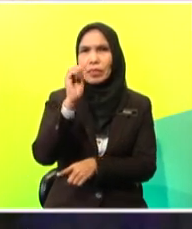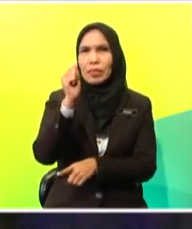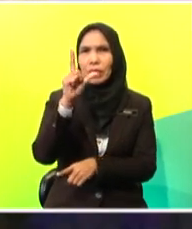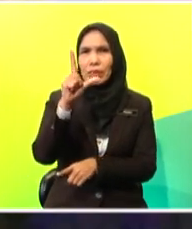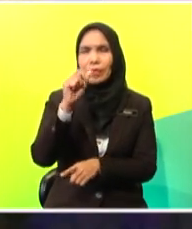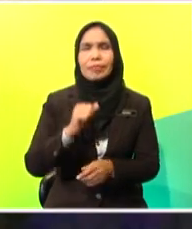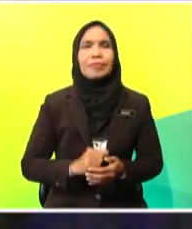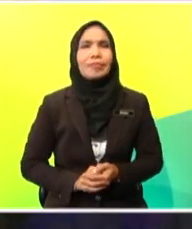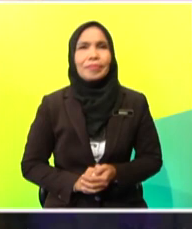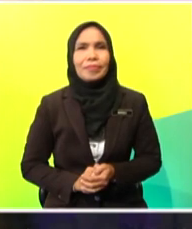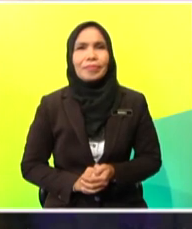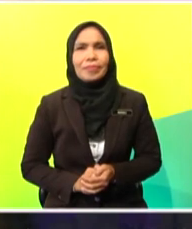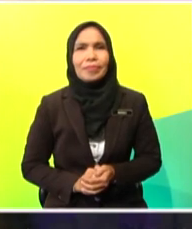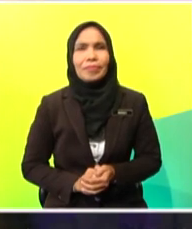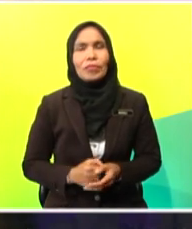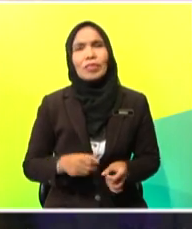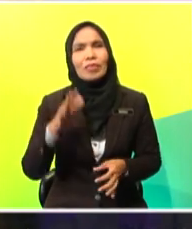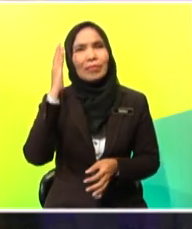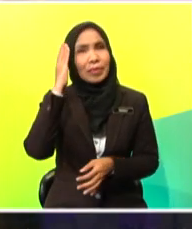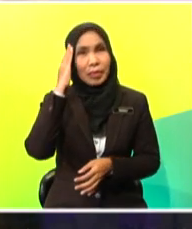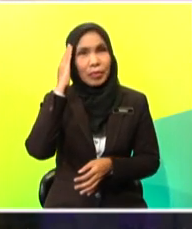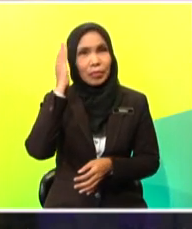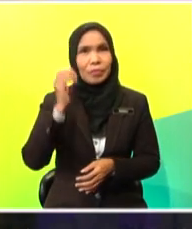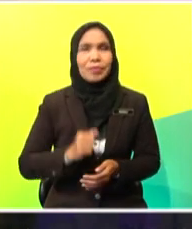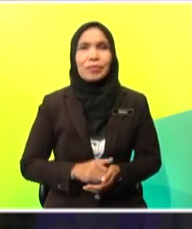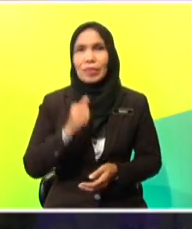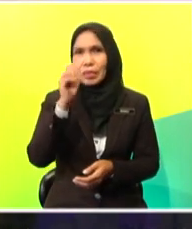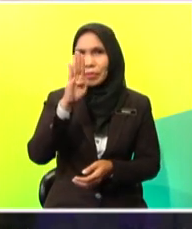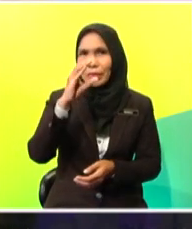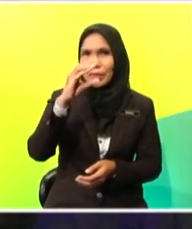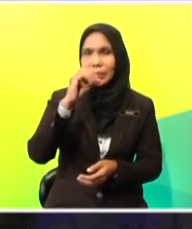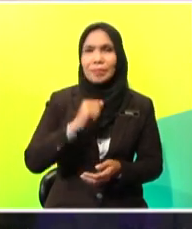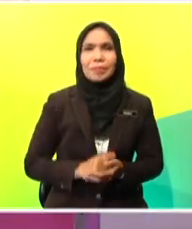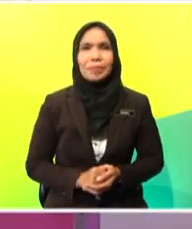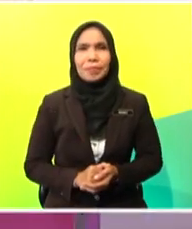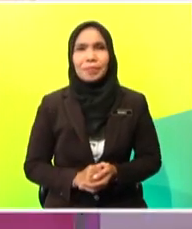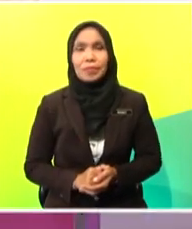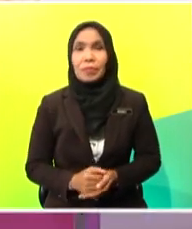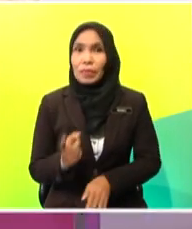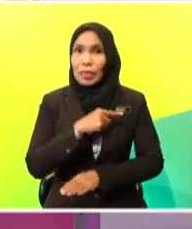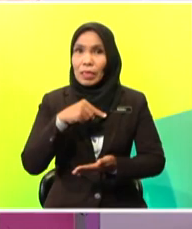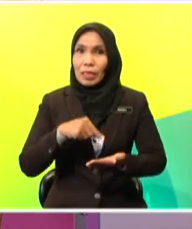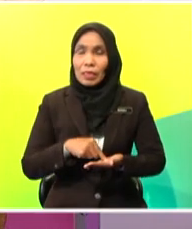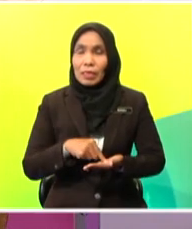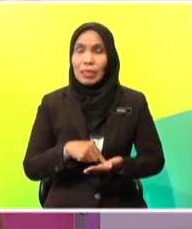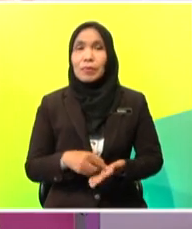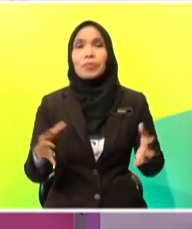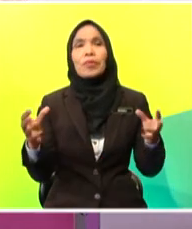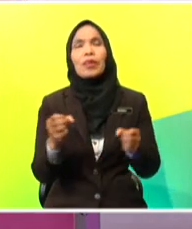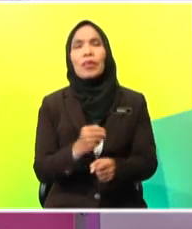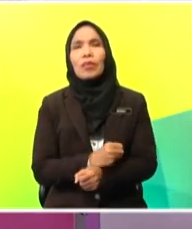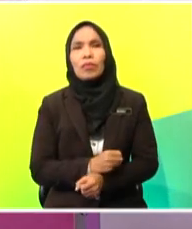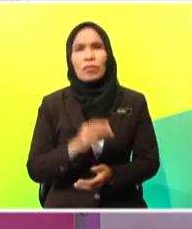edisi Maksudnya kita udah dah Tahukah Anda tahu Raffi edisi Cumanya hari ini kita enam beton Agnes Ih